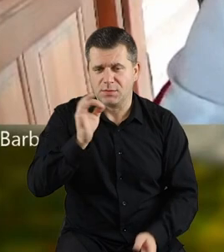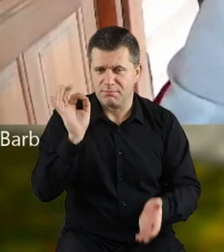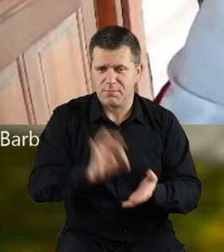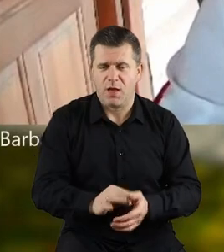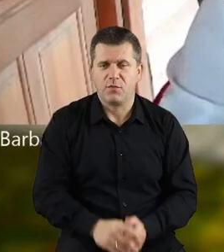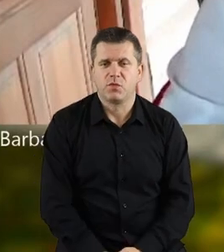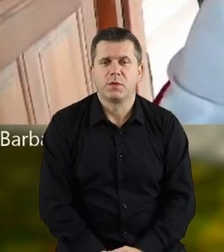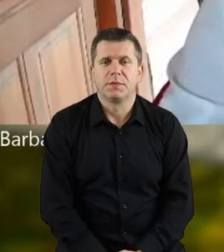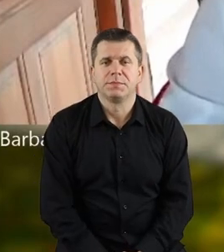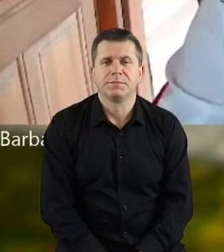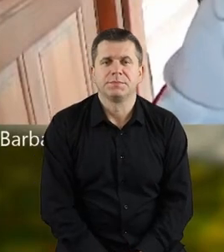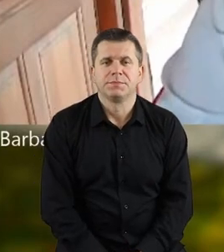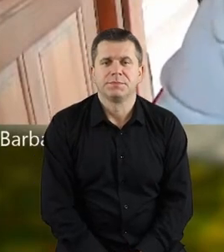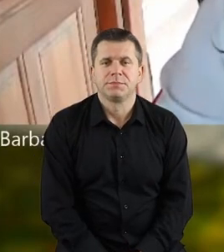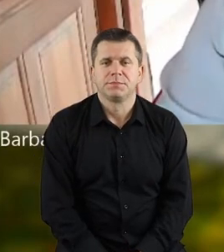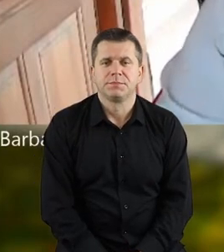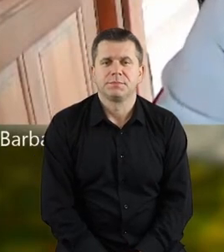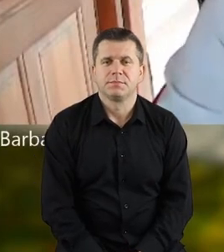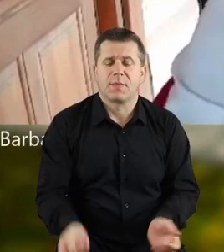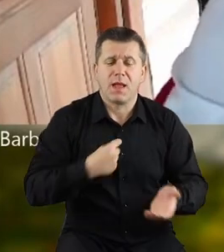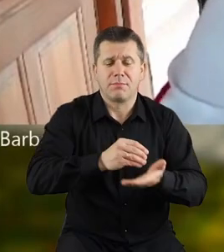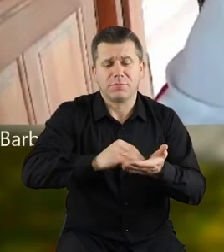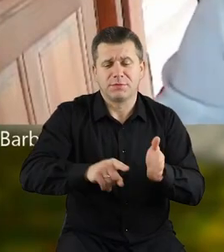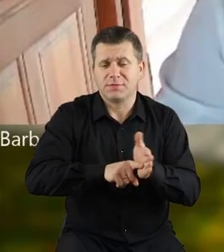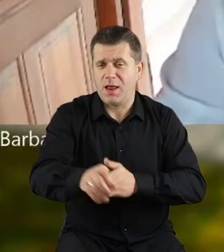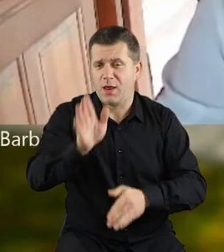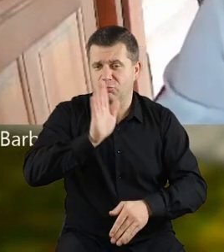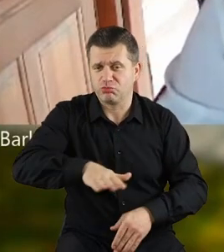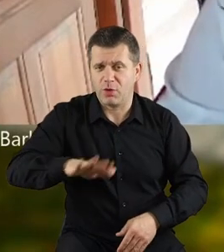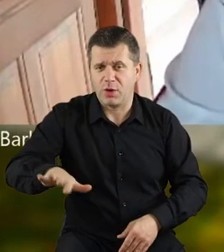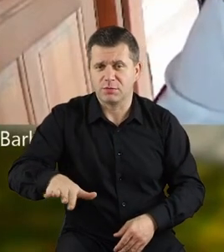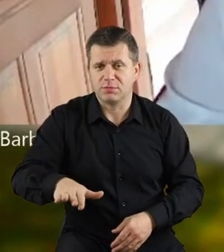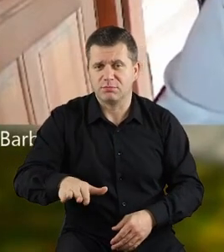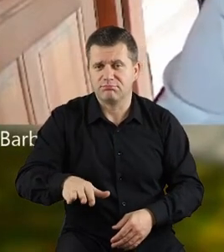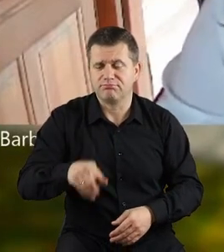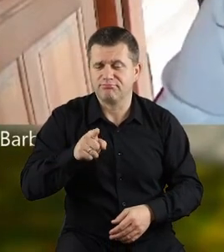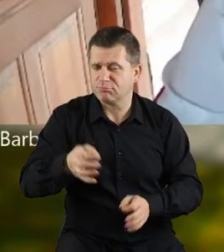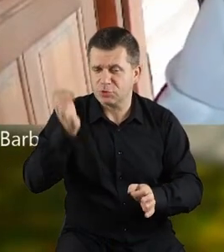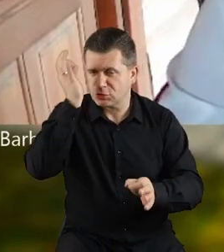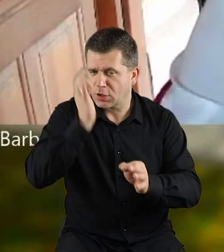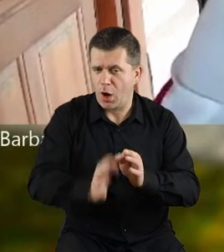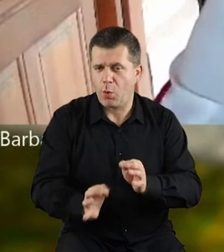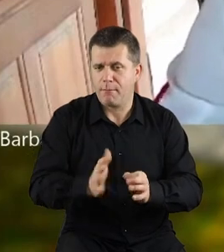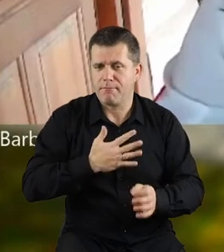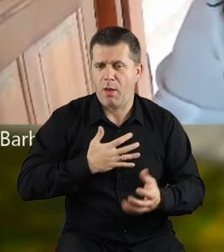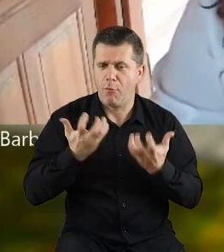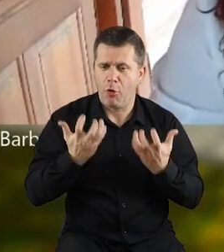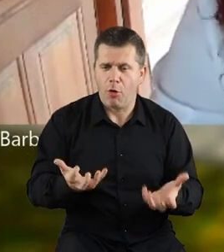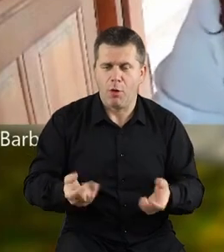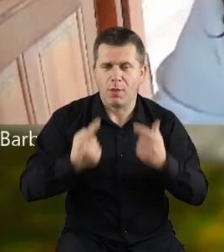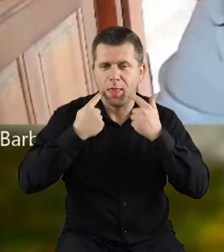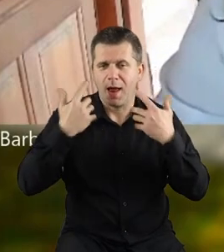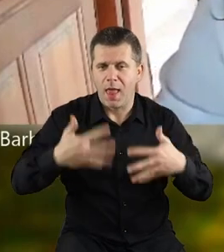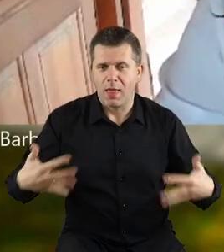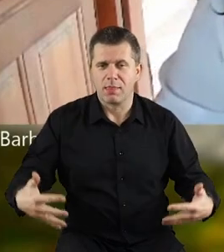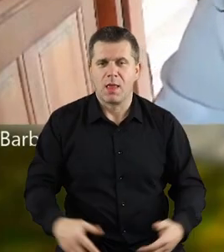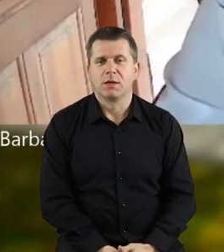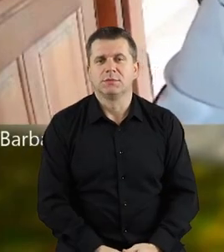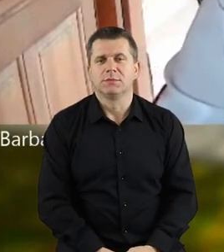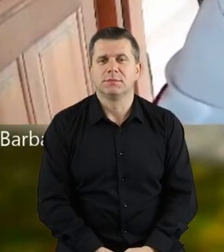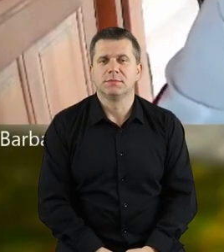bez wątpienia. Ale piszę dla dzieci z taką chyba szczególną ochotą i